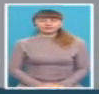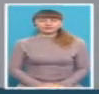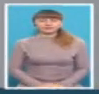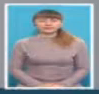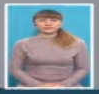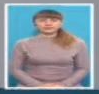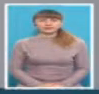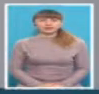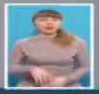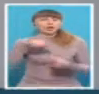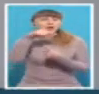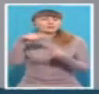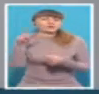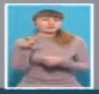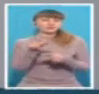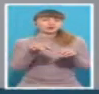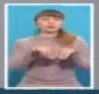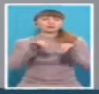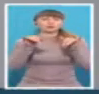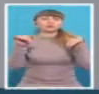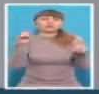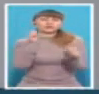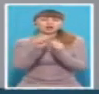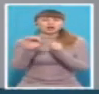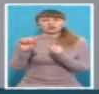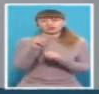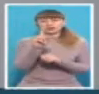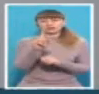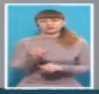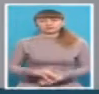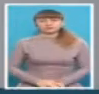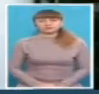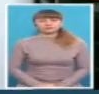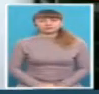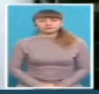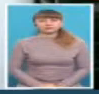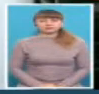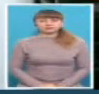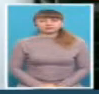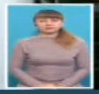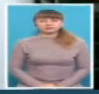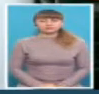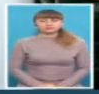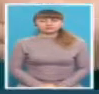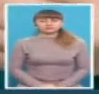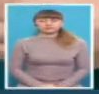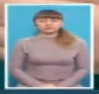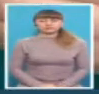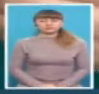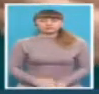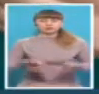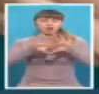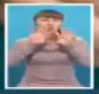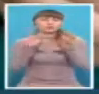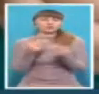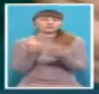кәсібіне байланысты бір мекемені таңдаса, соған жолдама беріледі. 2021 жылға дейін жалғасатын